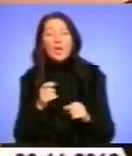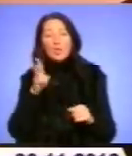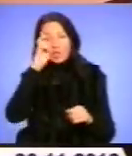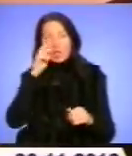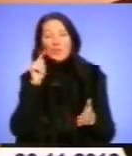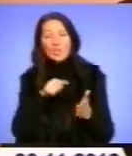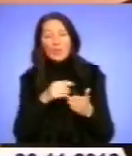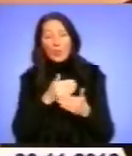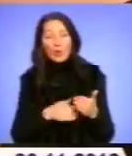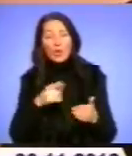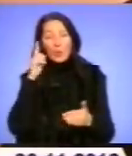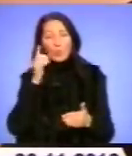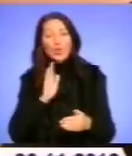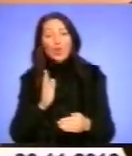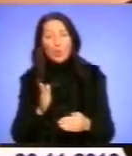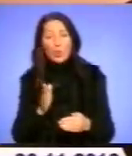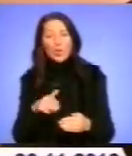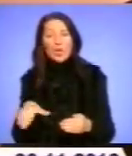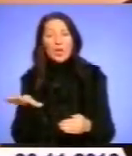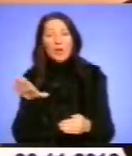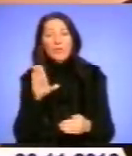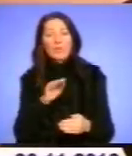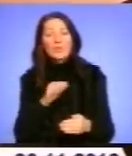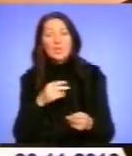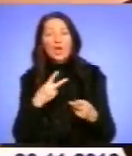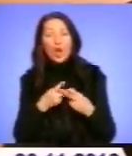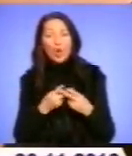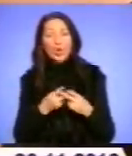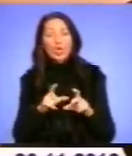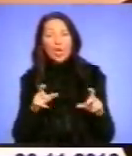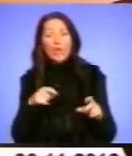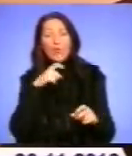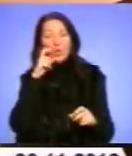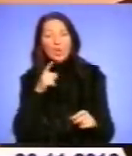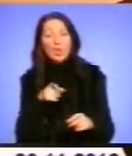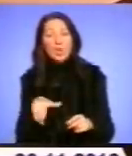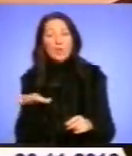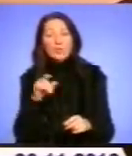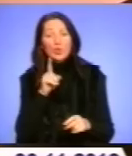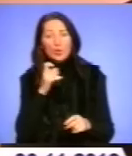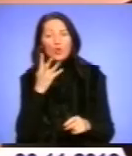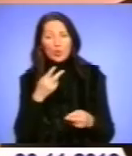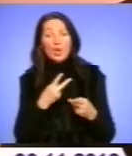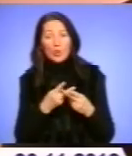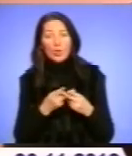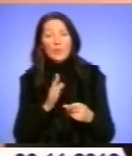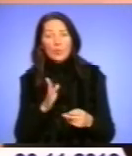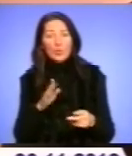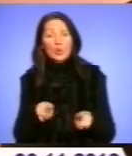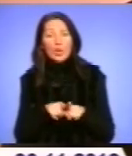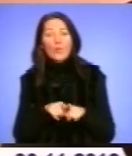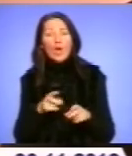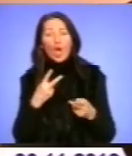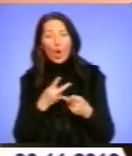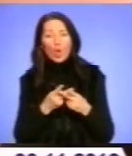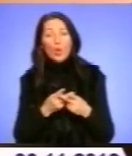затронута всіх колоній в Україні, а їх 184 колонії, і безумовно буде затронута і колонія жіноча наша,